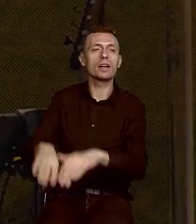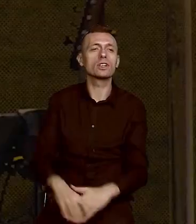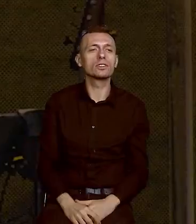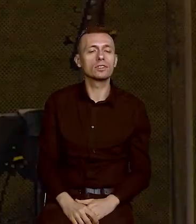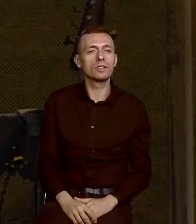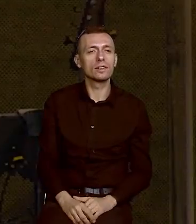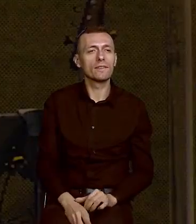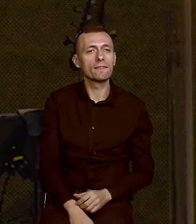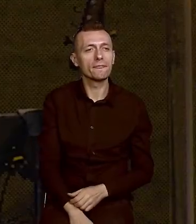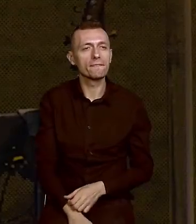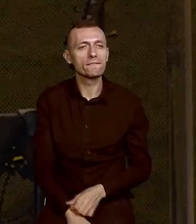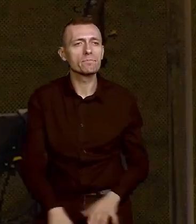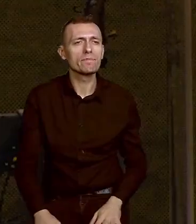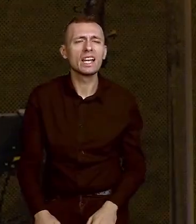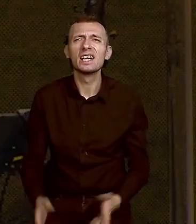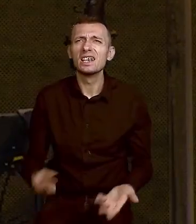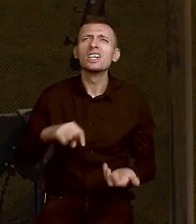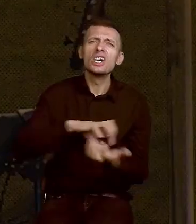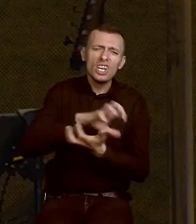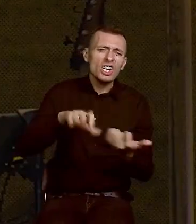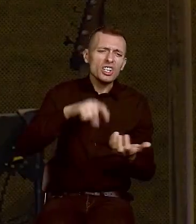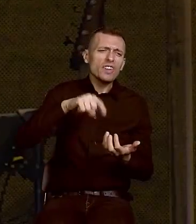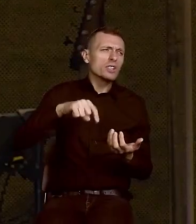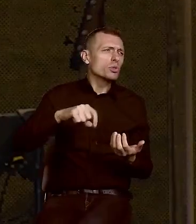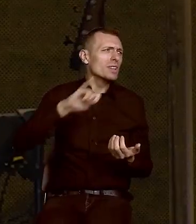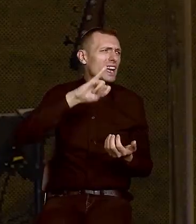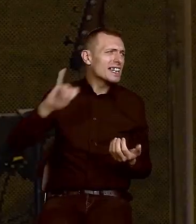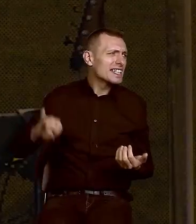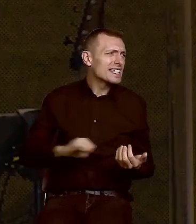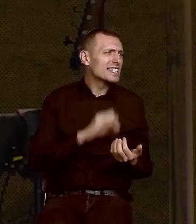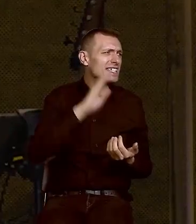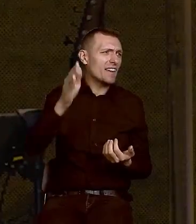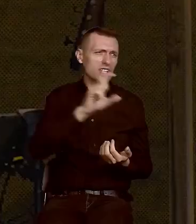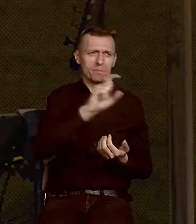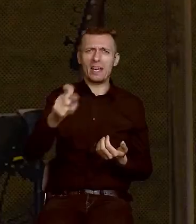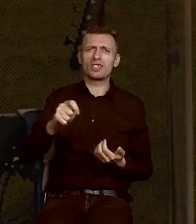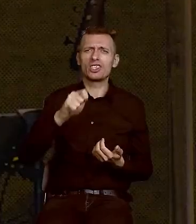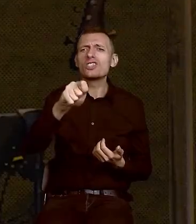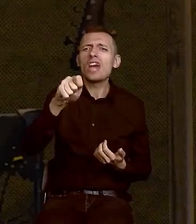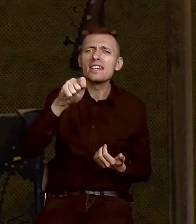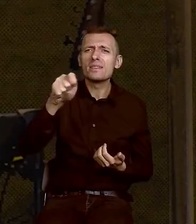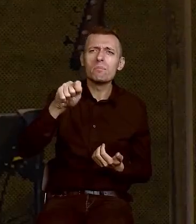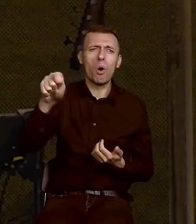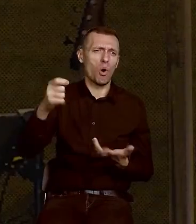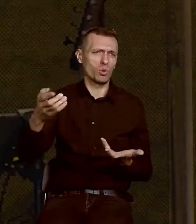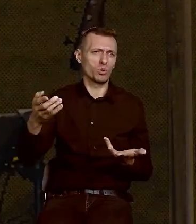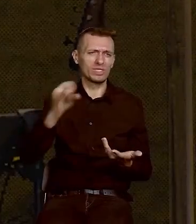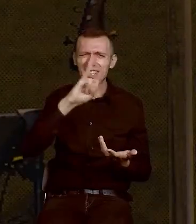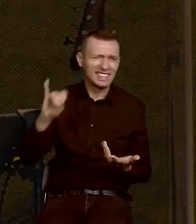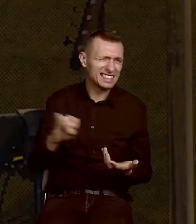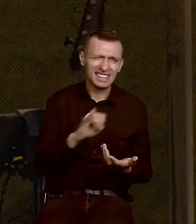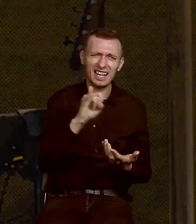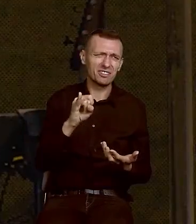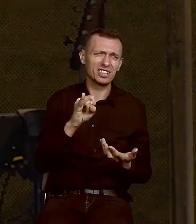uciekniemy. Ale Bóg dał nam wszystko, czego potrzebujemy, aby wygrać każdą bitwę i za każdym